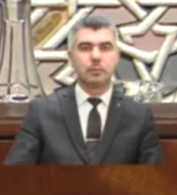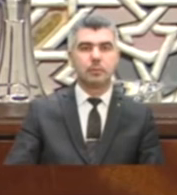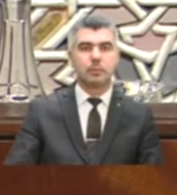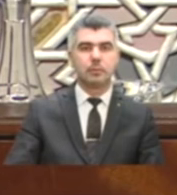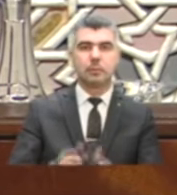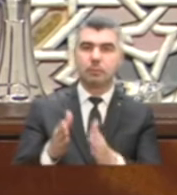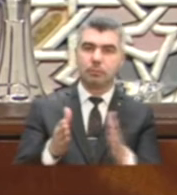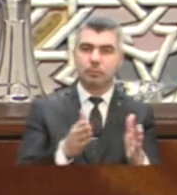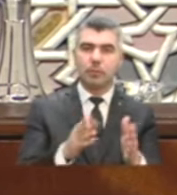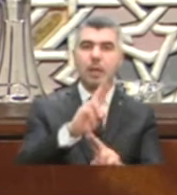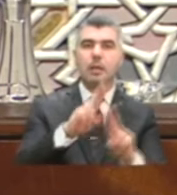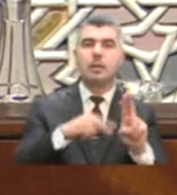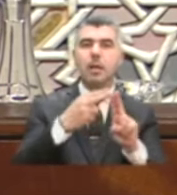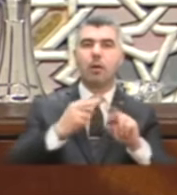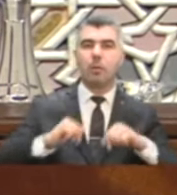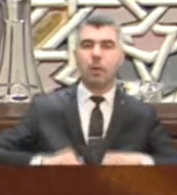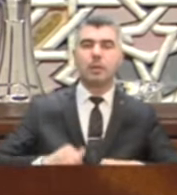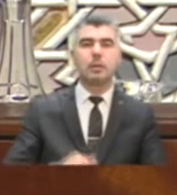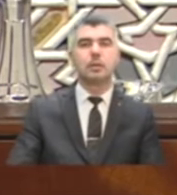رد السيدة الوزيرة.